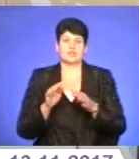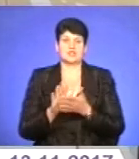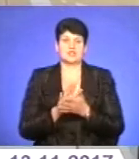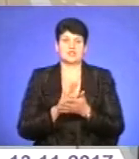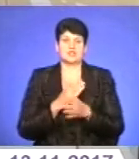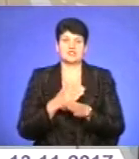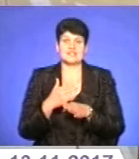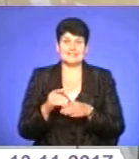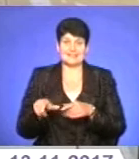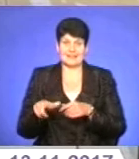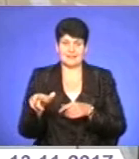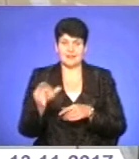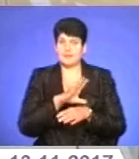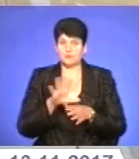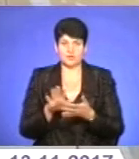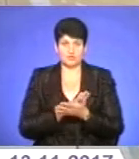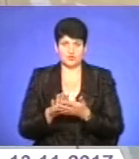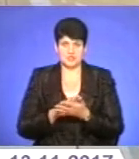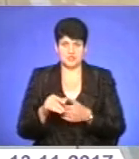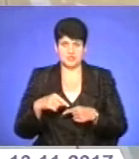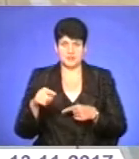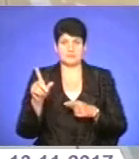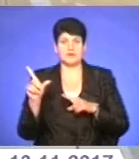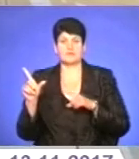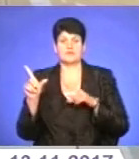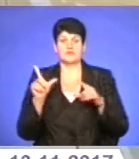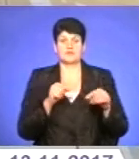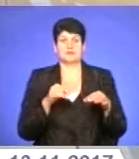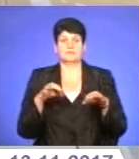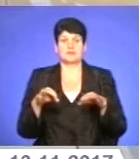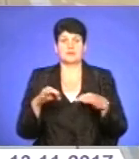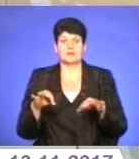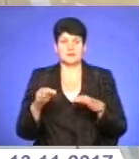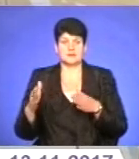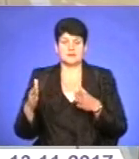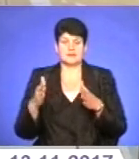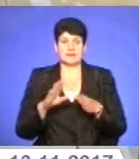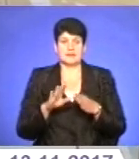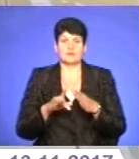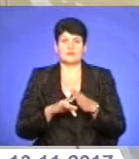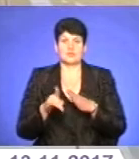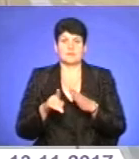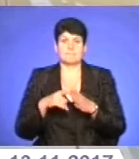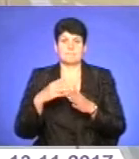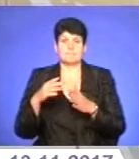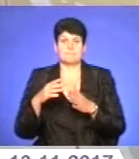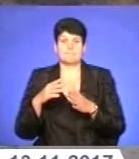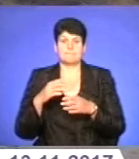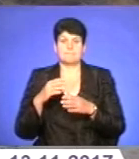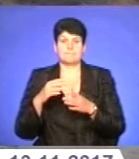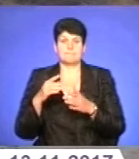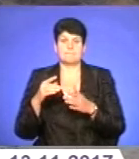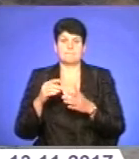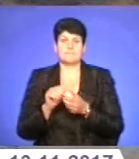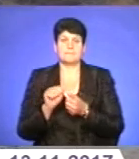очищена, і при виїзді транспортних засобів на проїжджу частину вони не починають мити колеса, ми звідти не з'їжджаємо.